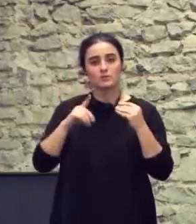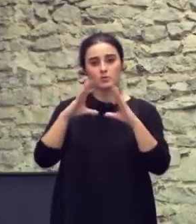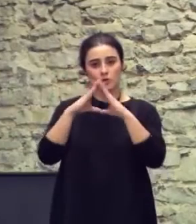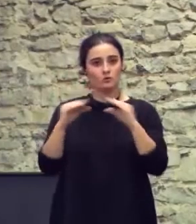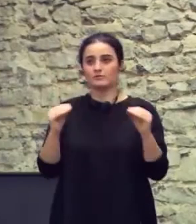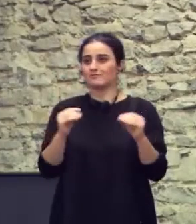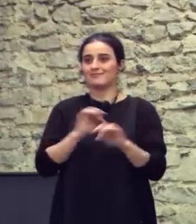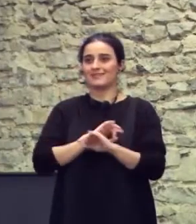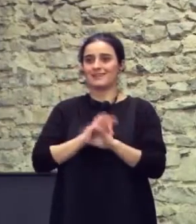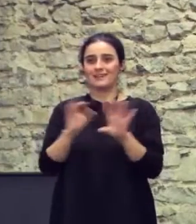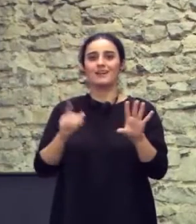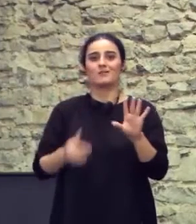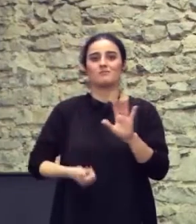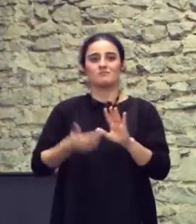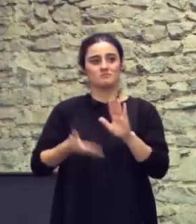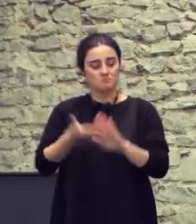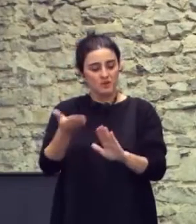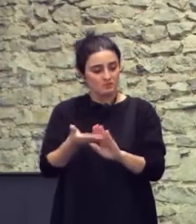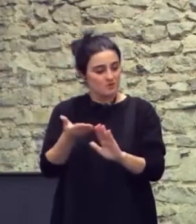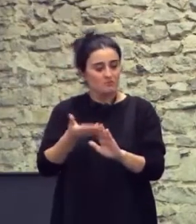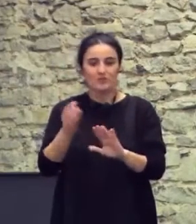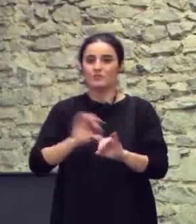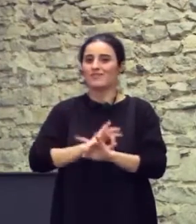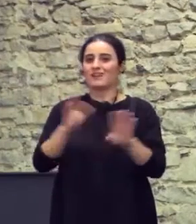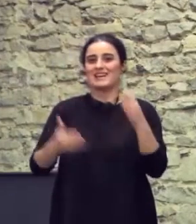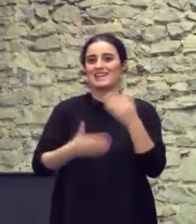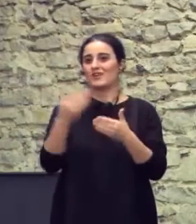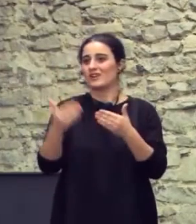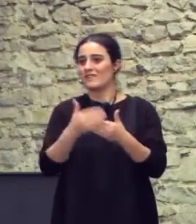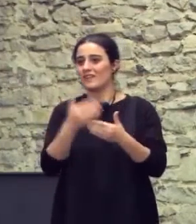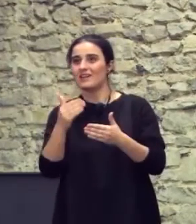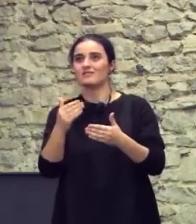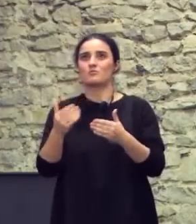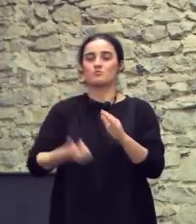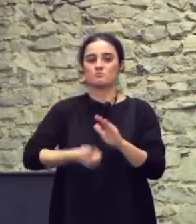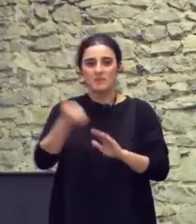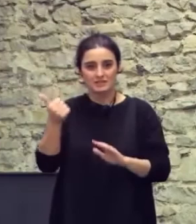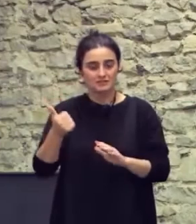esaten dizuet, gerotan neoliberalagoa da, punto arduragarri eta naino.